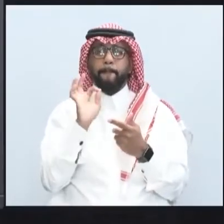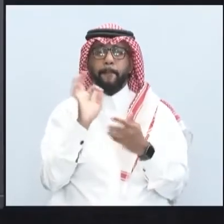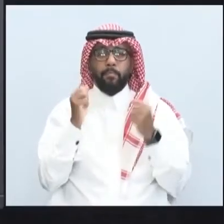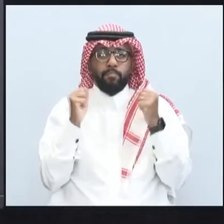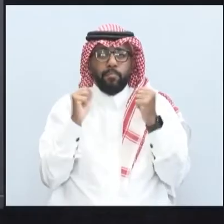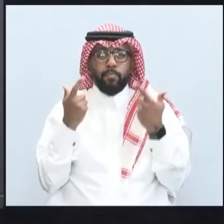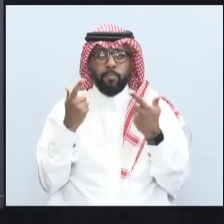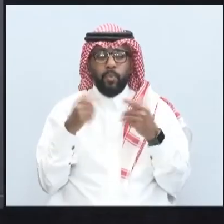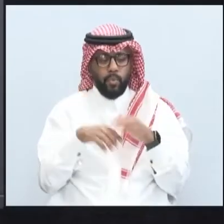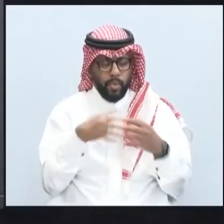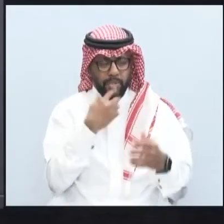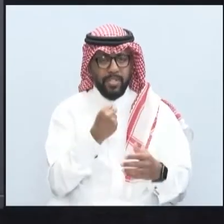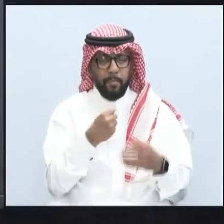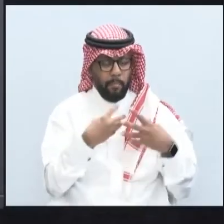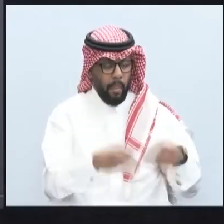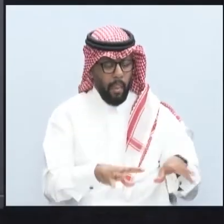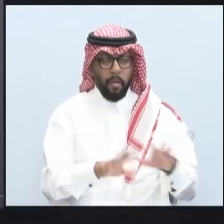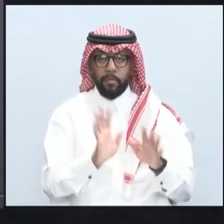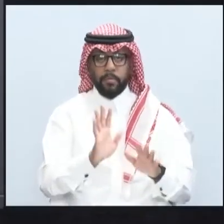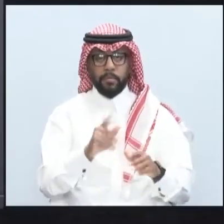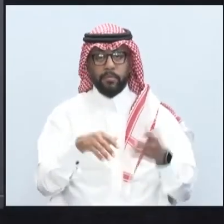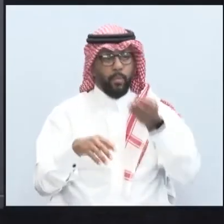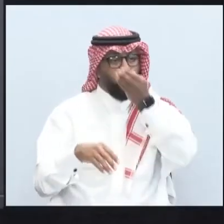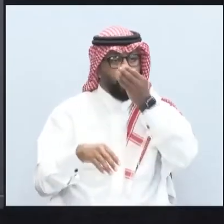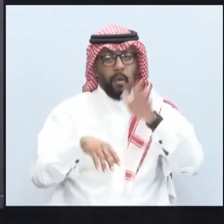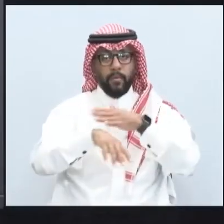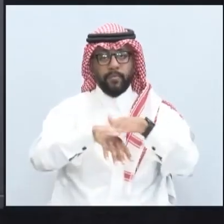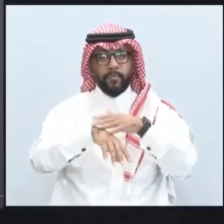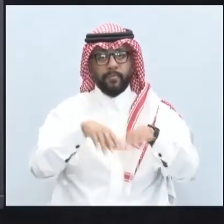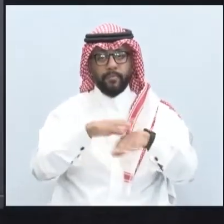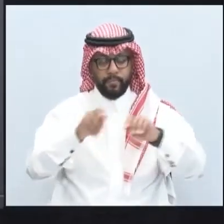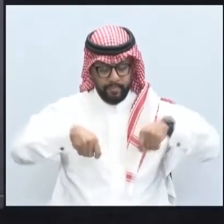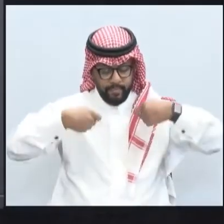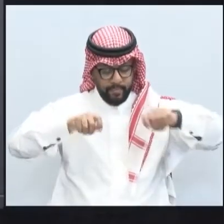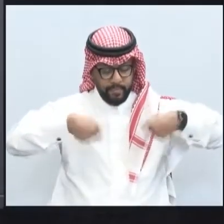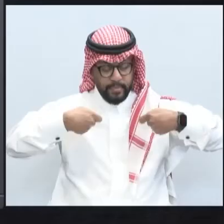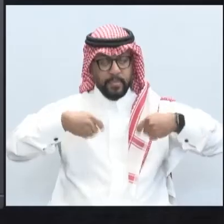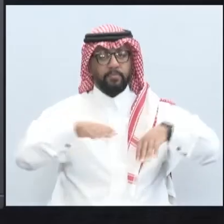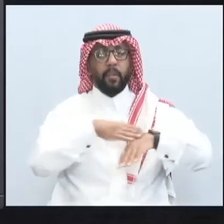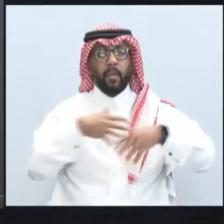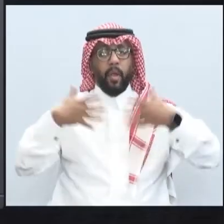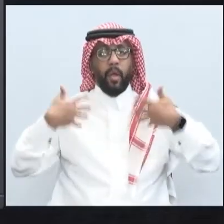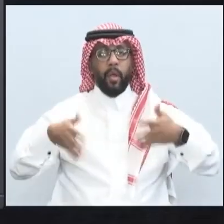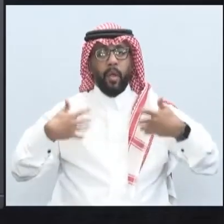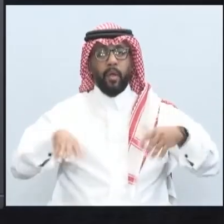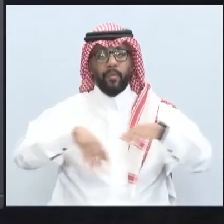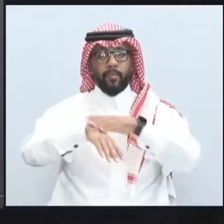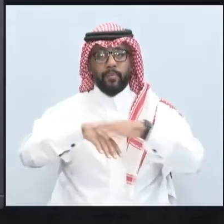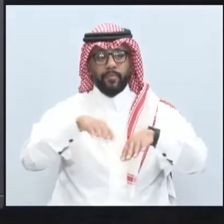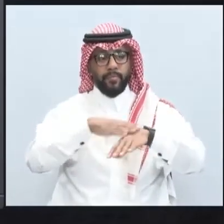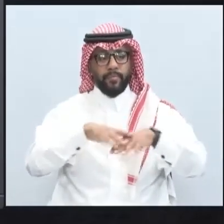الخف او الجورب اي الجزمه او الشراب فيجوز المسح عليها